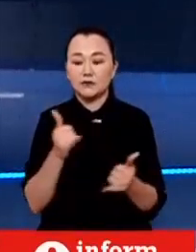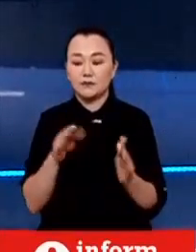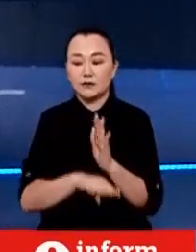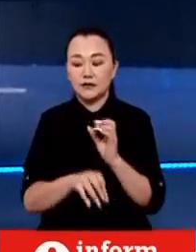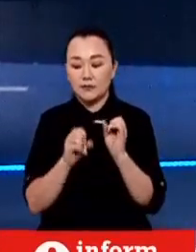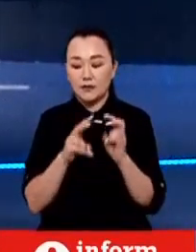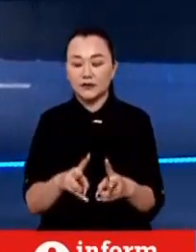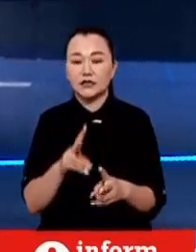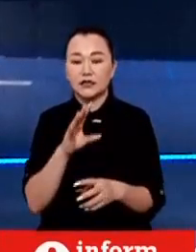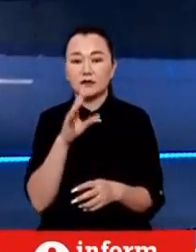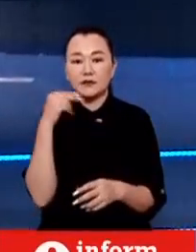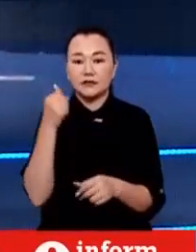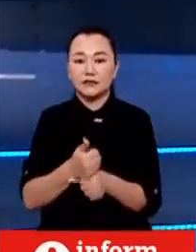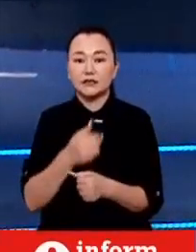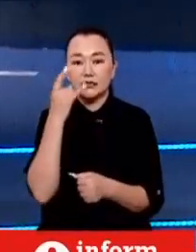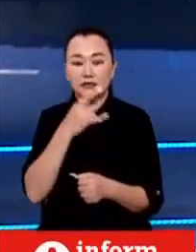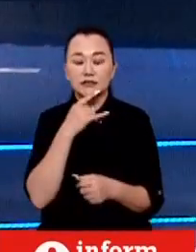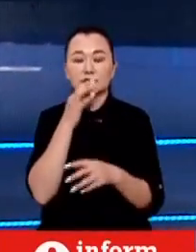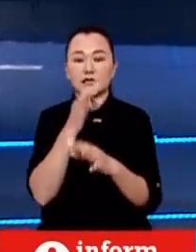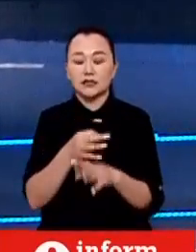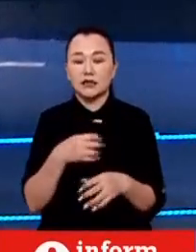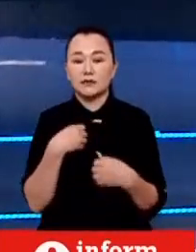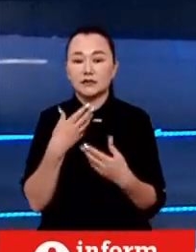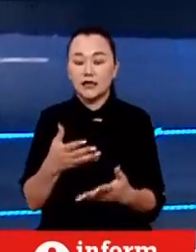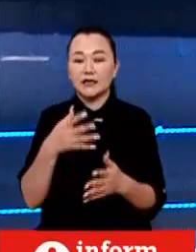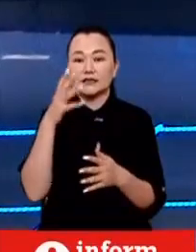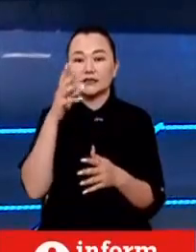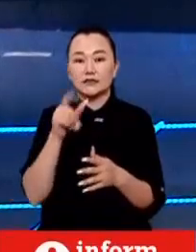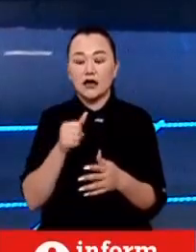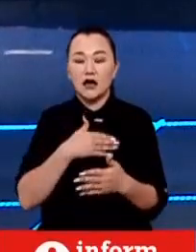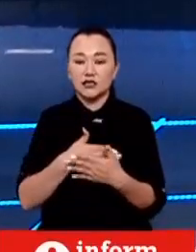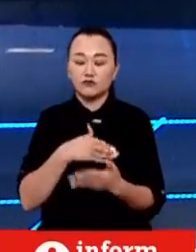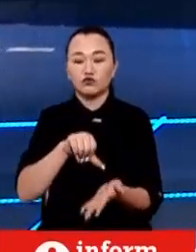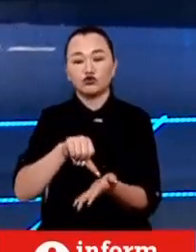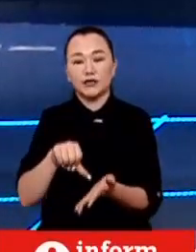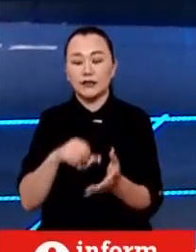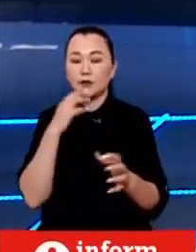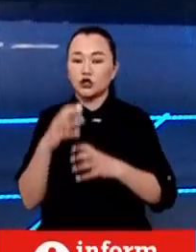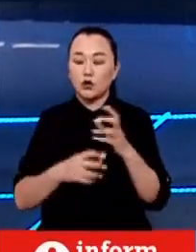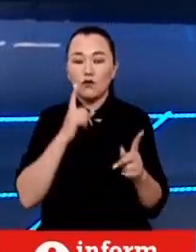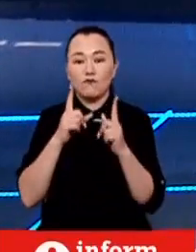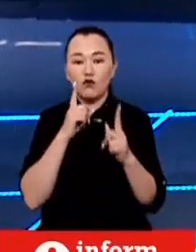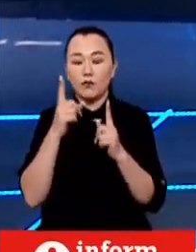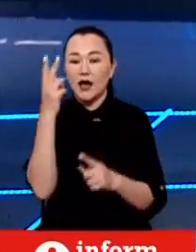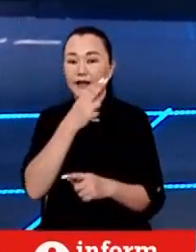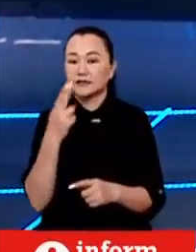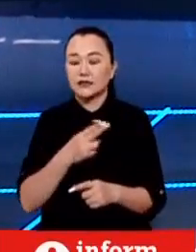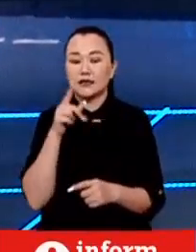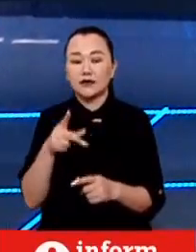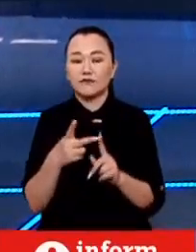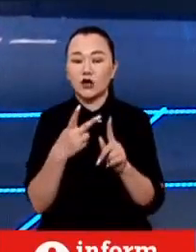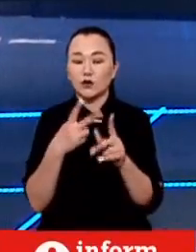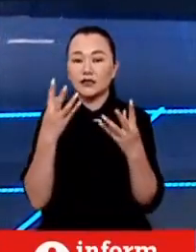безопасности. Президент Казахстана выразил признательность дипломатам за активное участие в международном форуме «Астана». Там второй